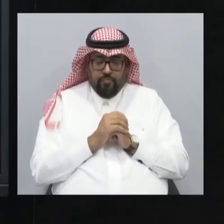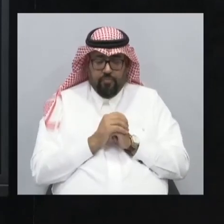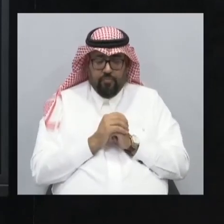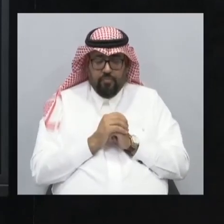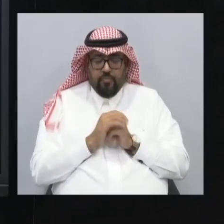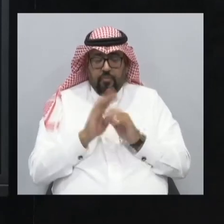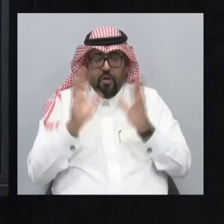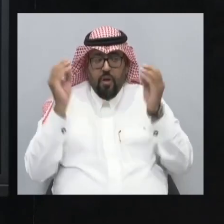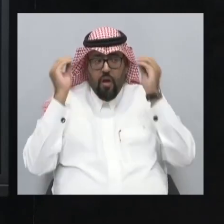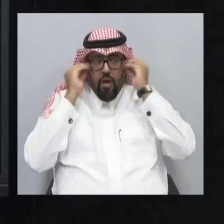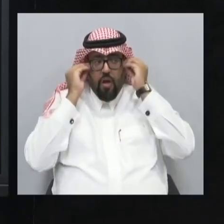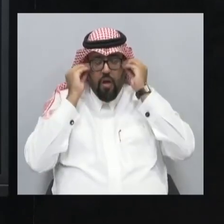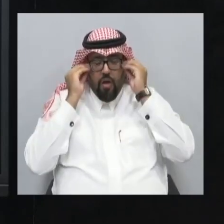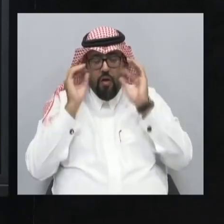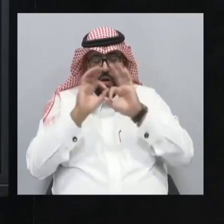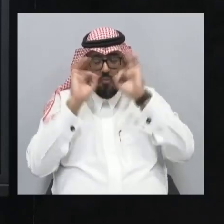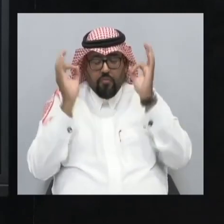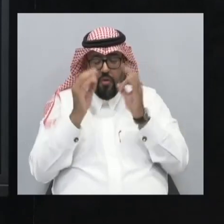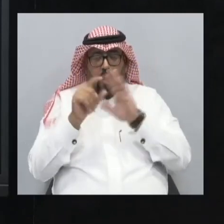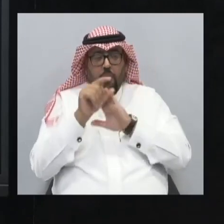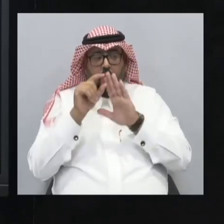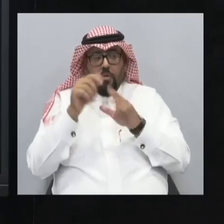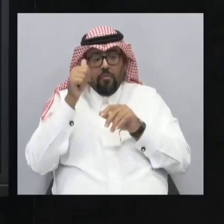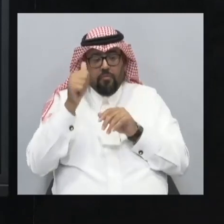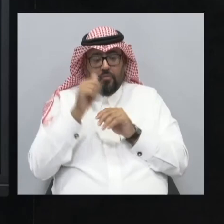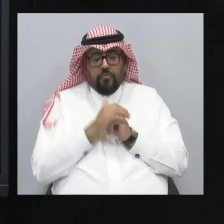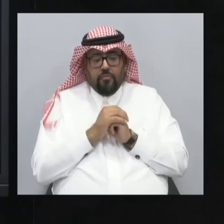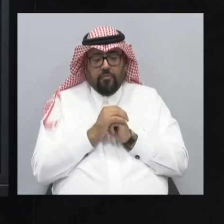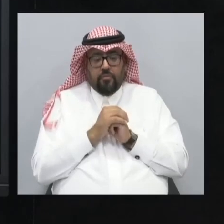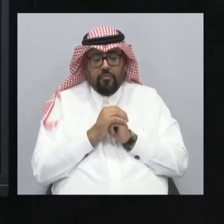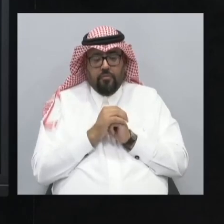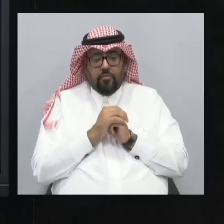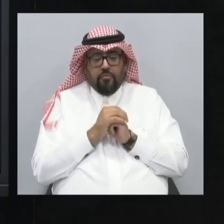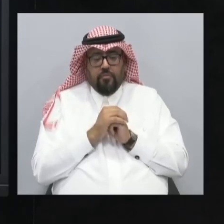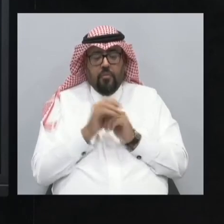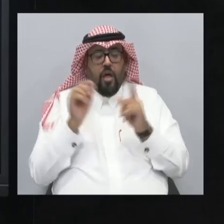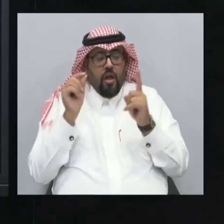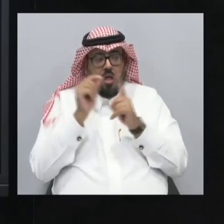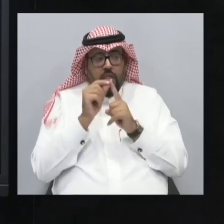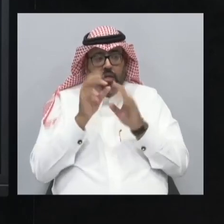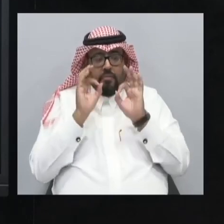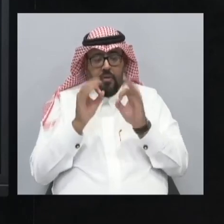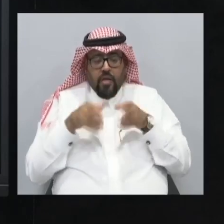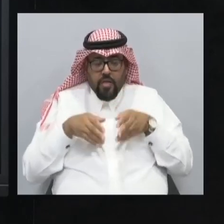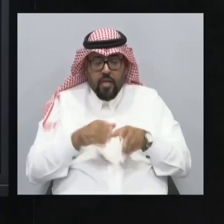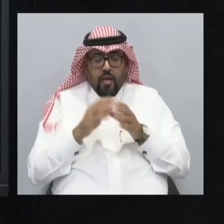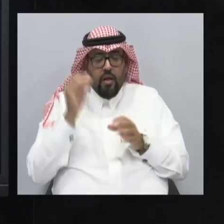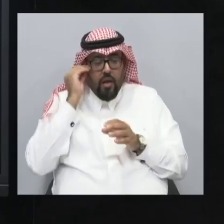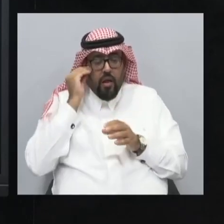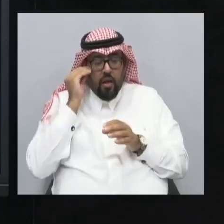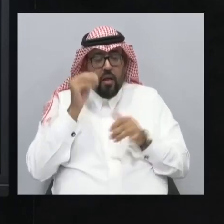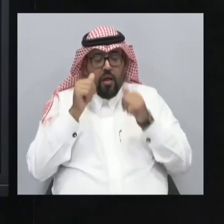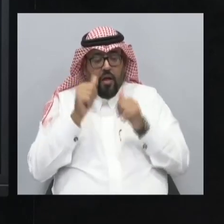معنى أنك قد استوعبت الموضوع استيعابا كاملا، وهذا هو الهدف من طريقة القراءة المتعمقة، أن